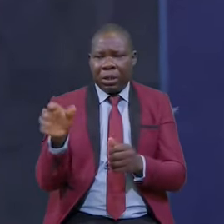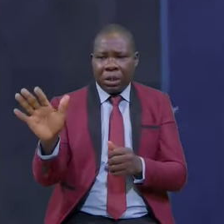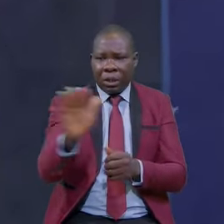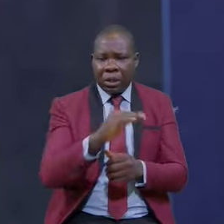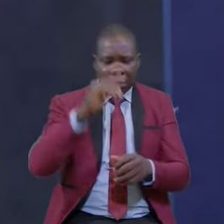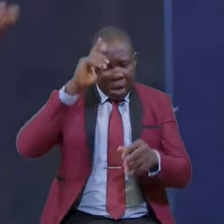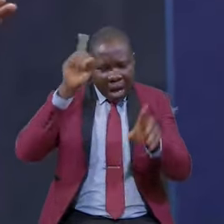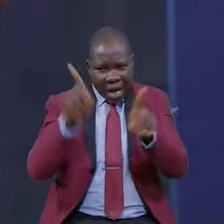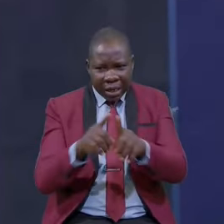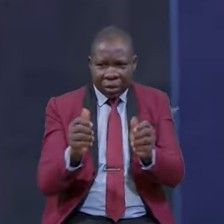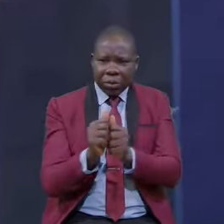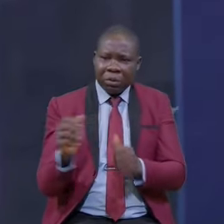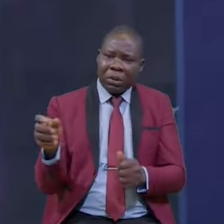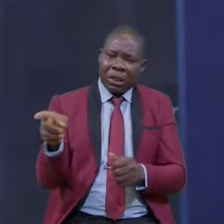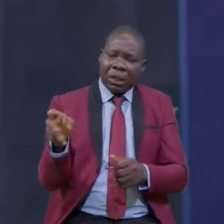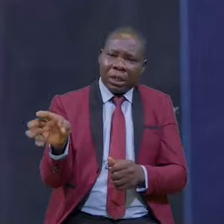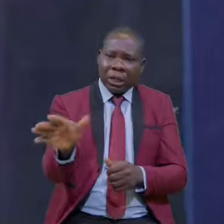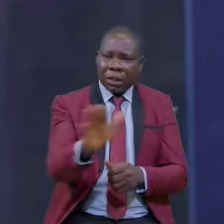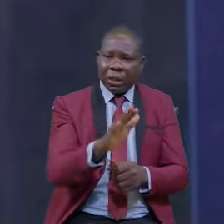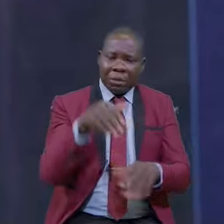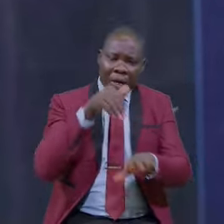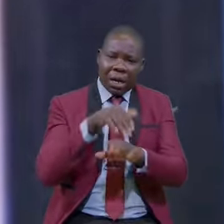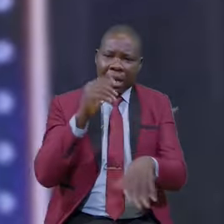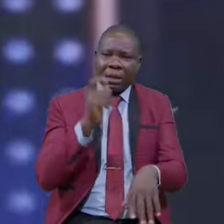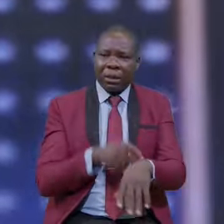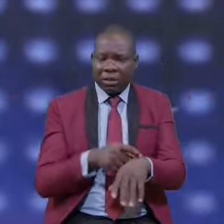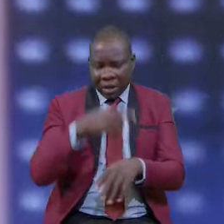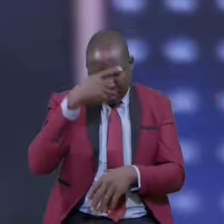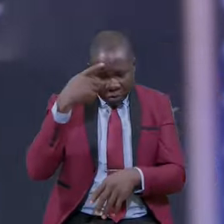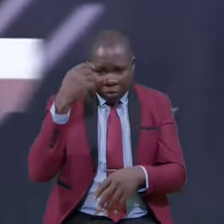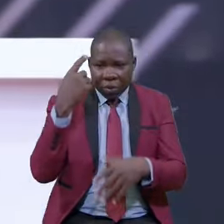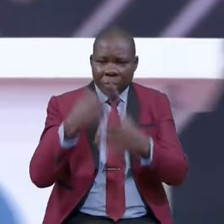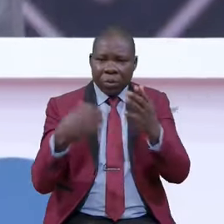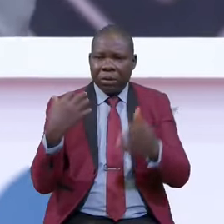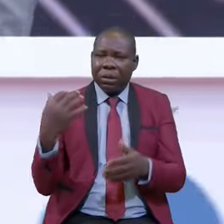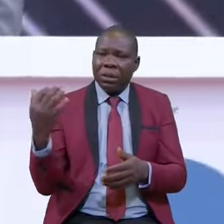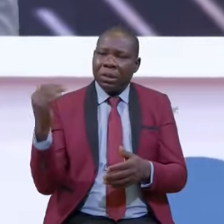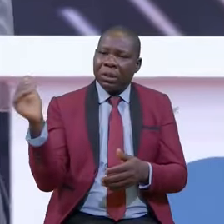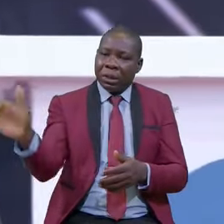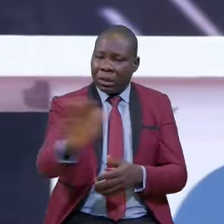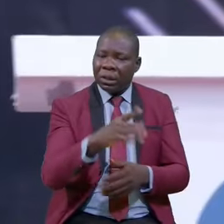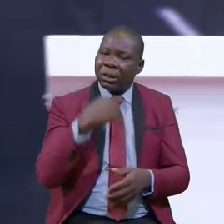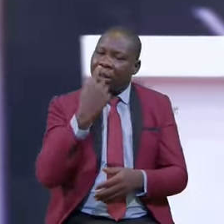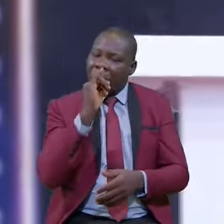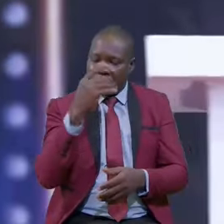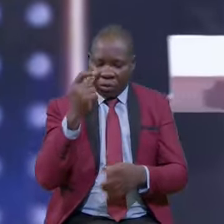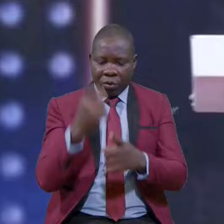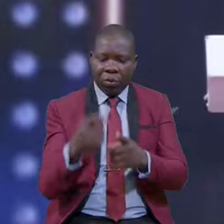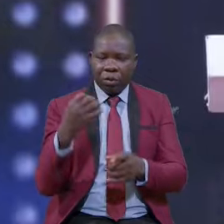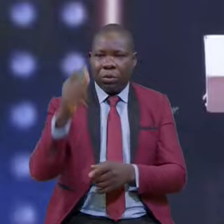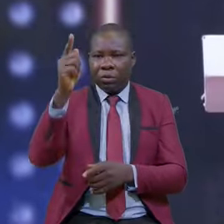je dis, qu'est-ce qu'il a dit? Parce que c'est la parole de Dieu, c'est la parole de Dieu est vraie. Parfois, je dis aux